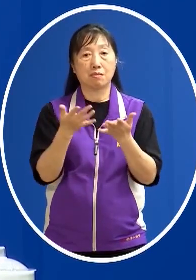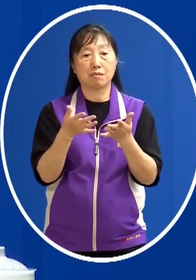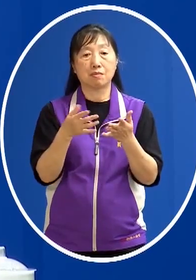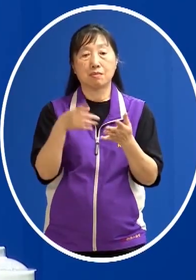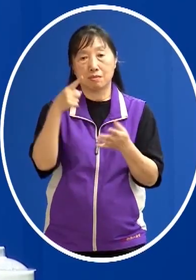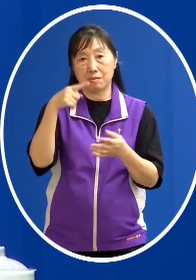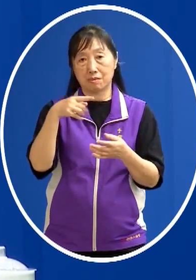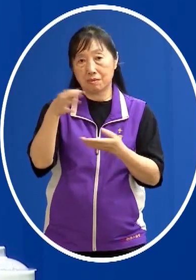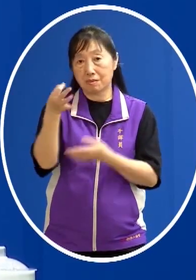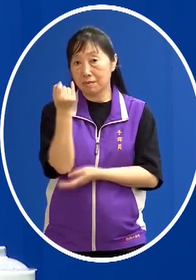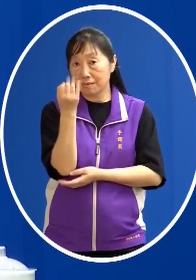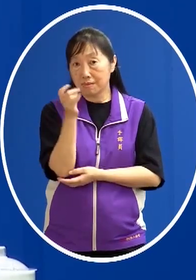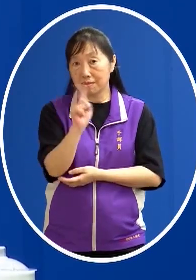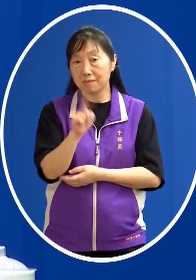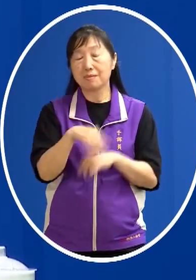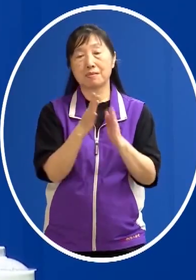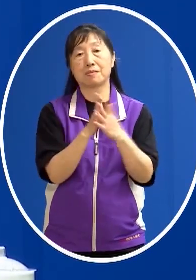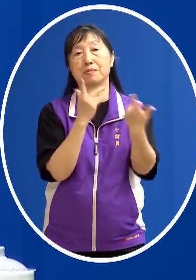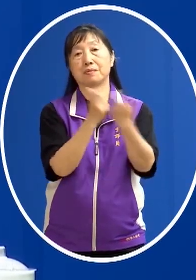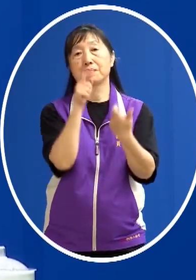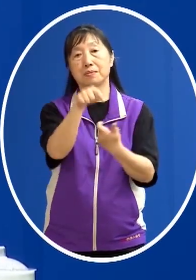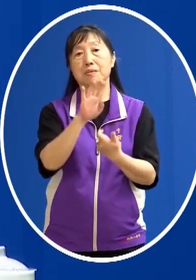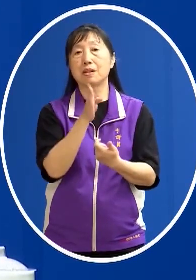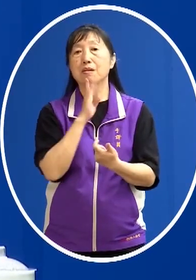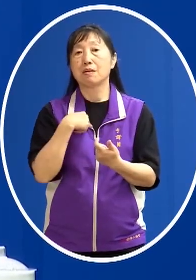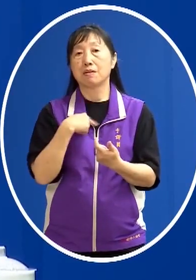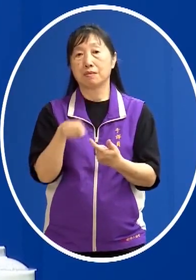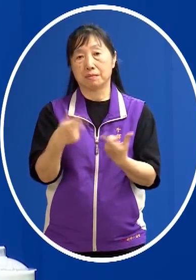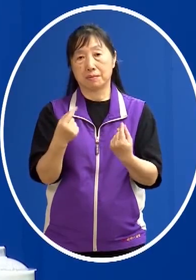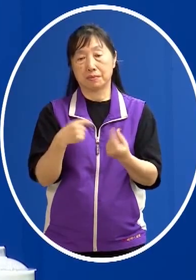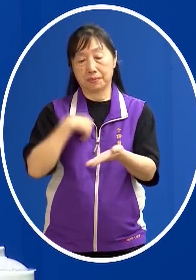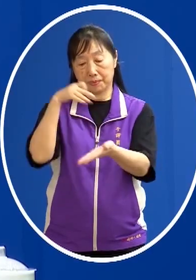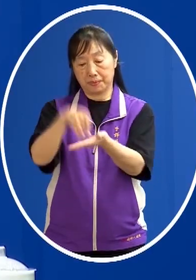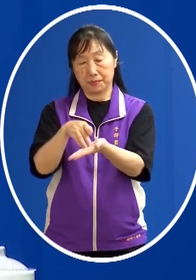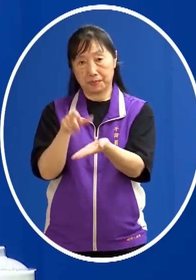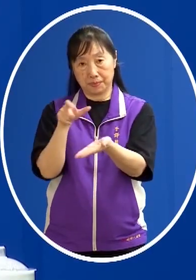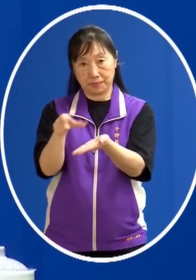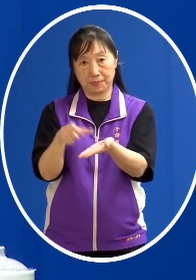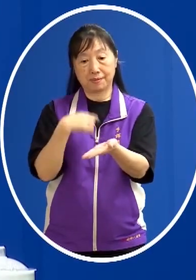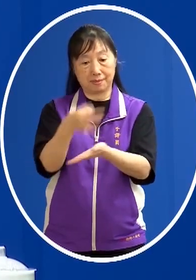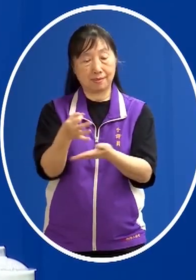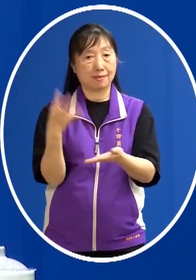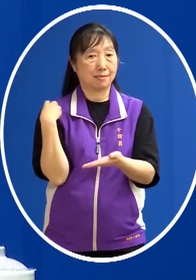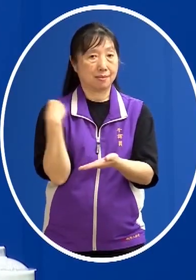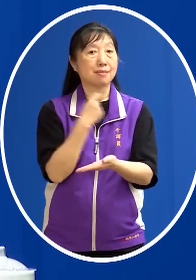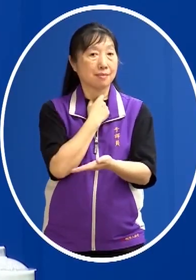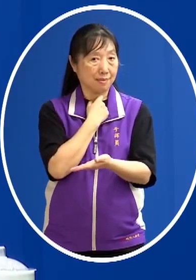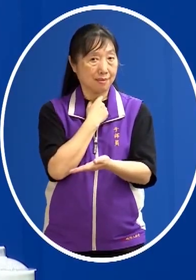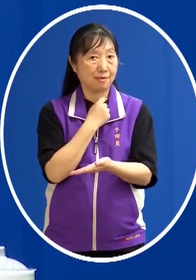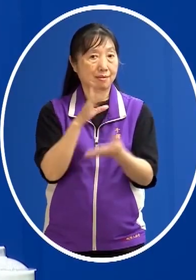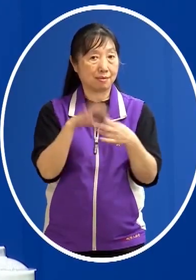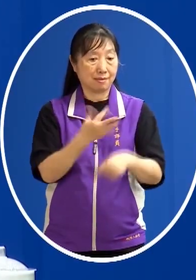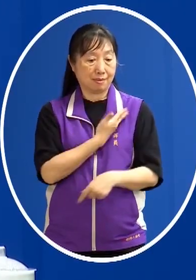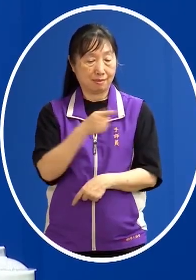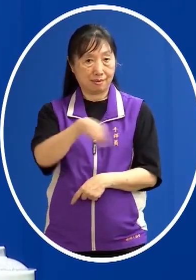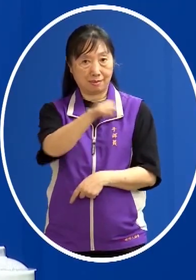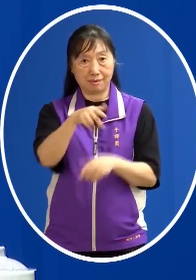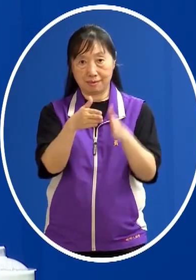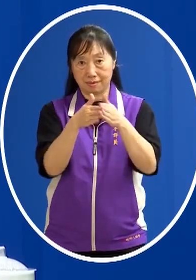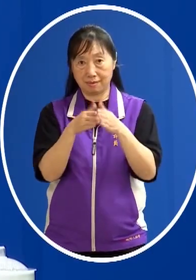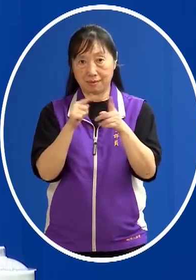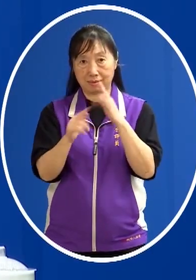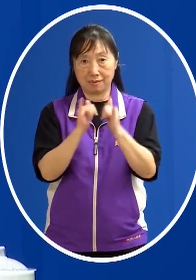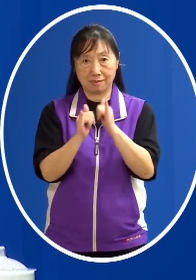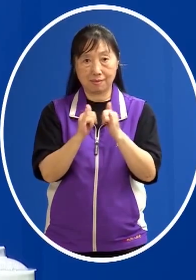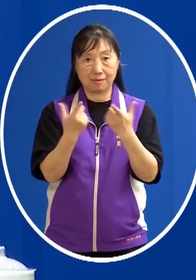机制，但是我们暂时还是维持实名制的购买，让有需求的民众